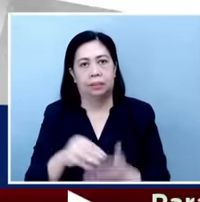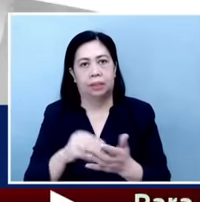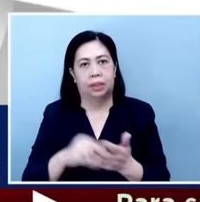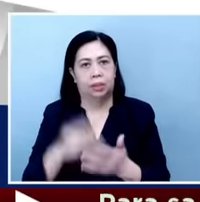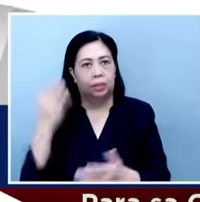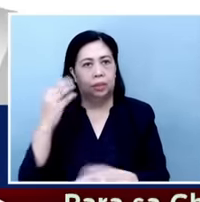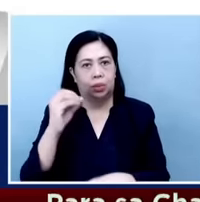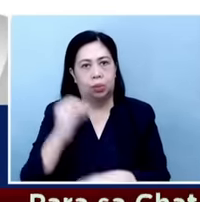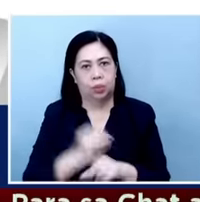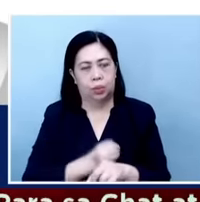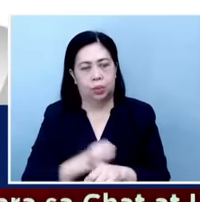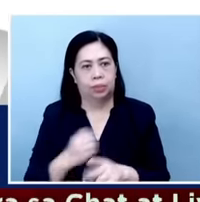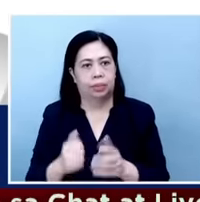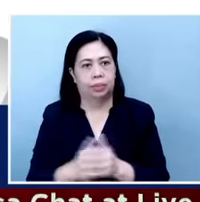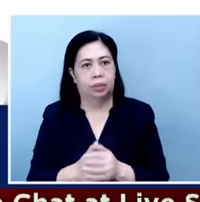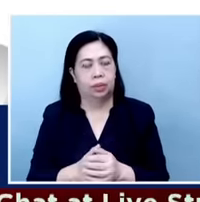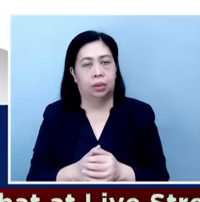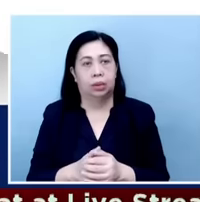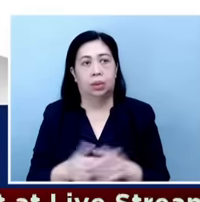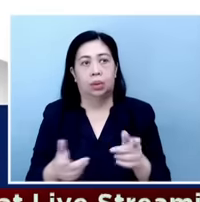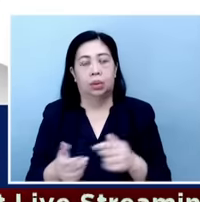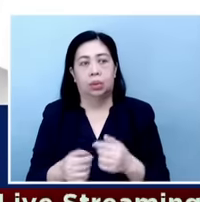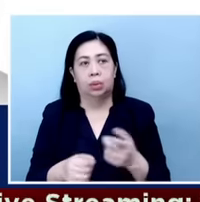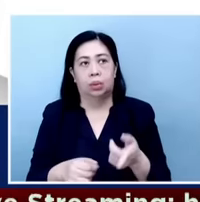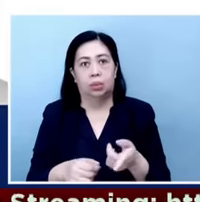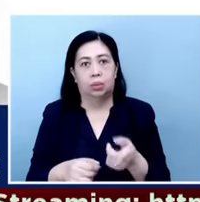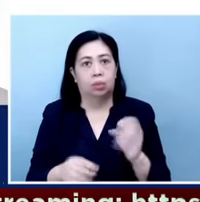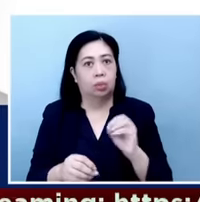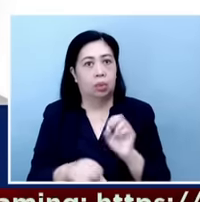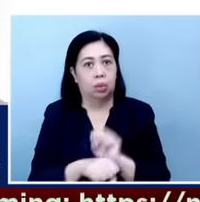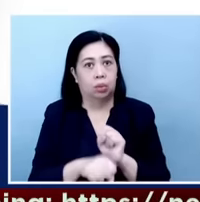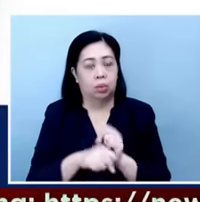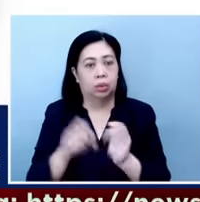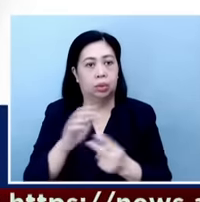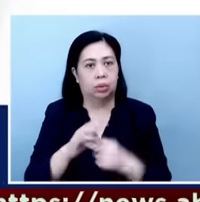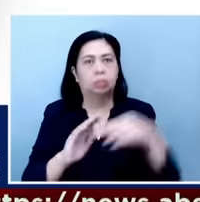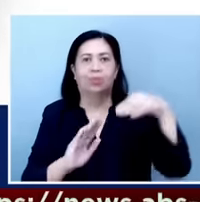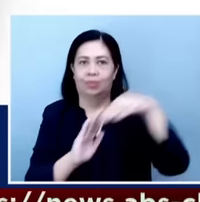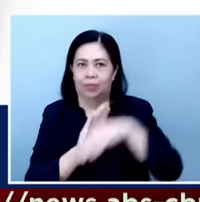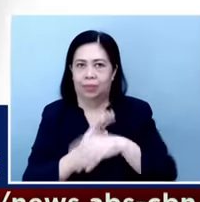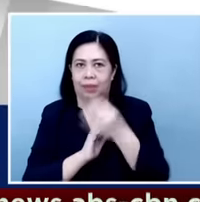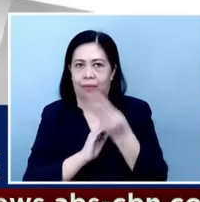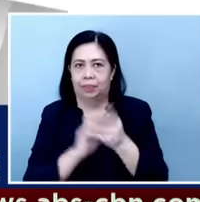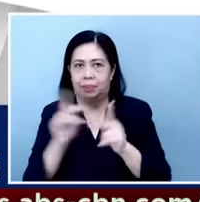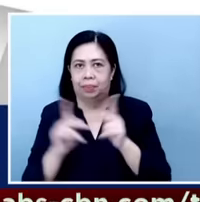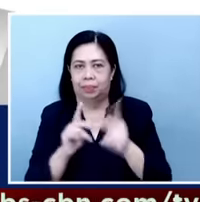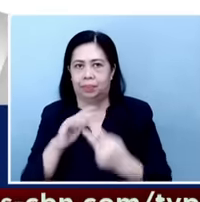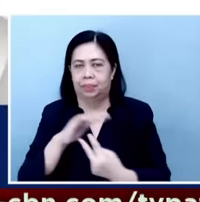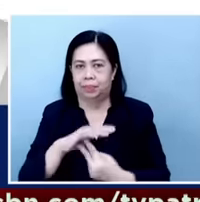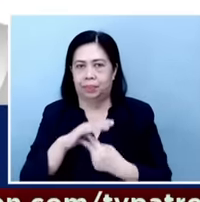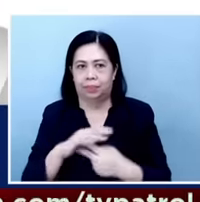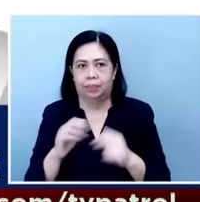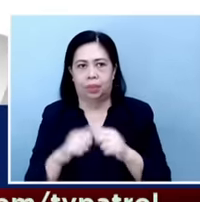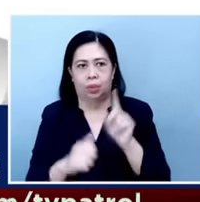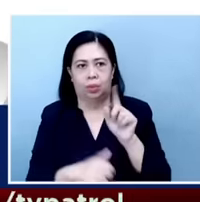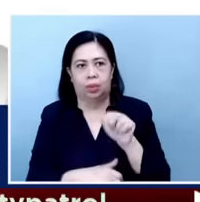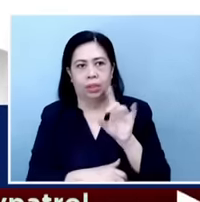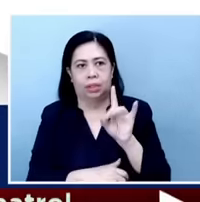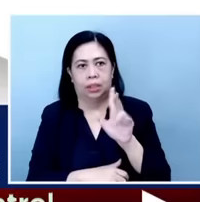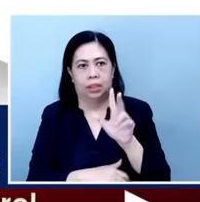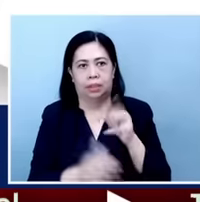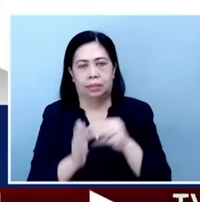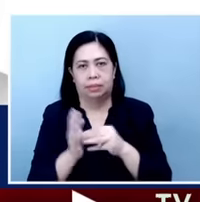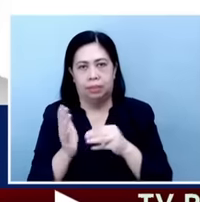Oktubre. Habang ang unemployment rate bumaba sa 3.6% noong Nobyembre o katumbas ng 1.83